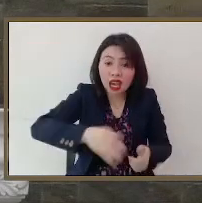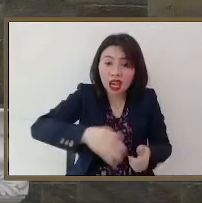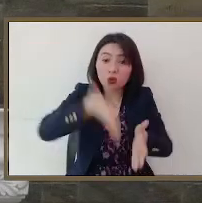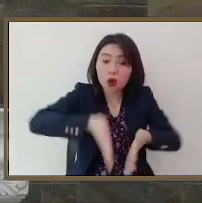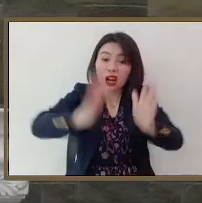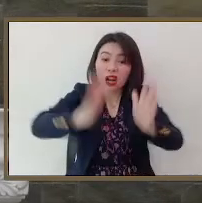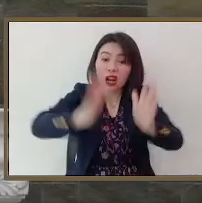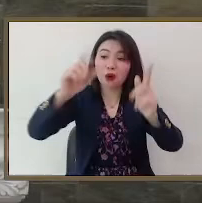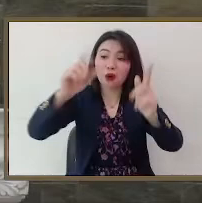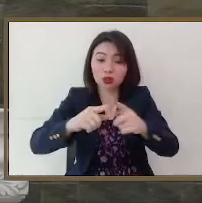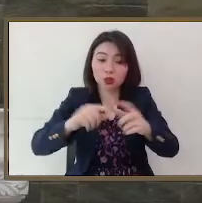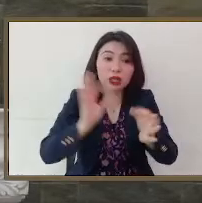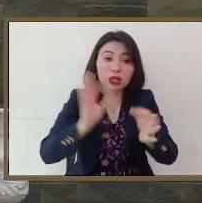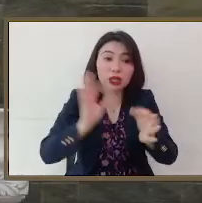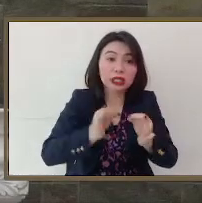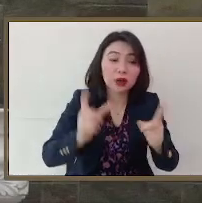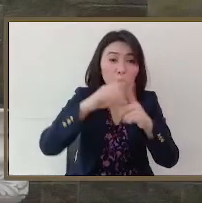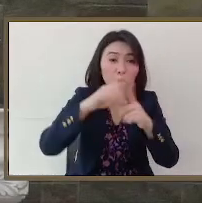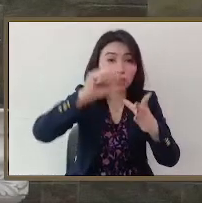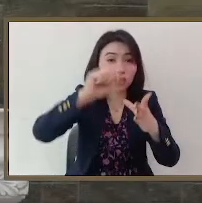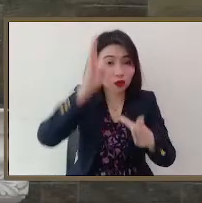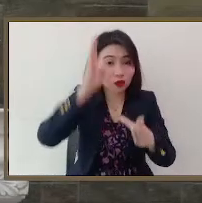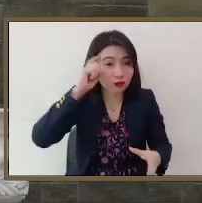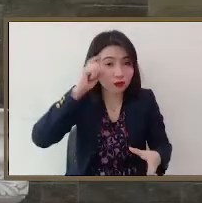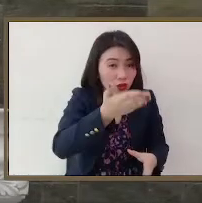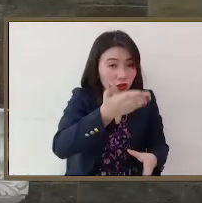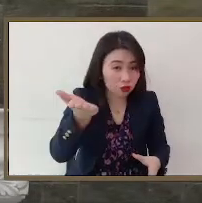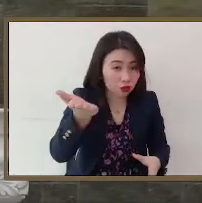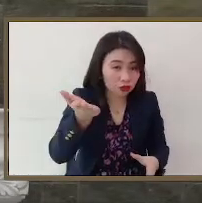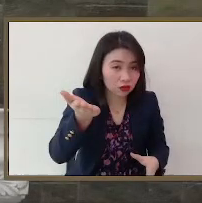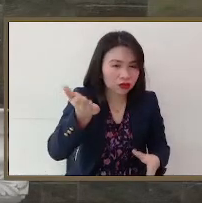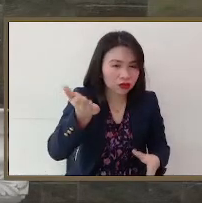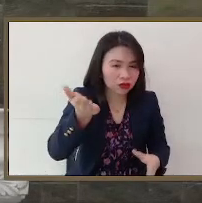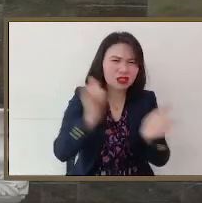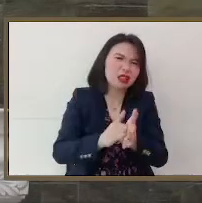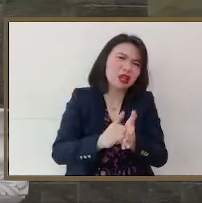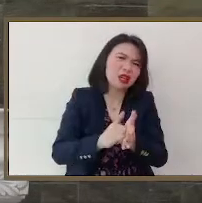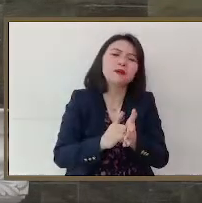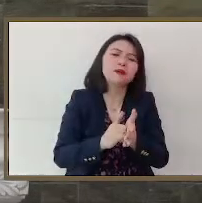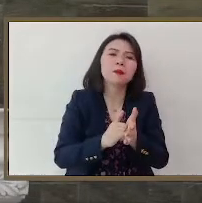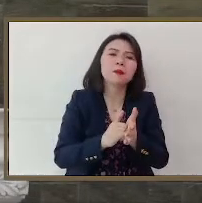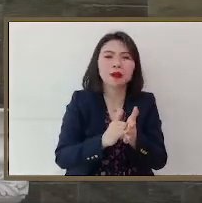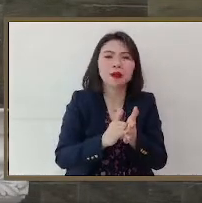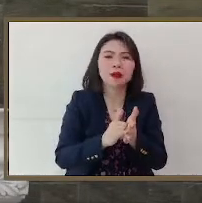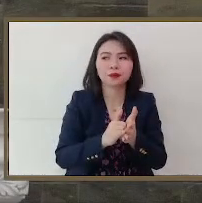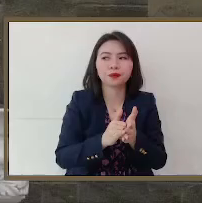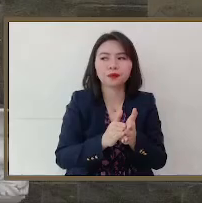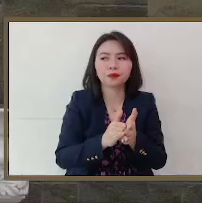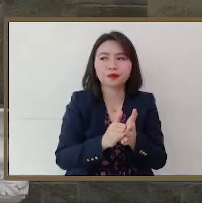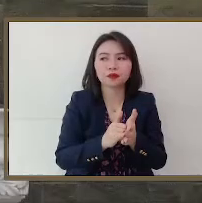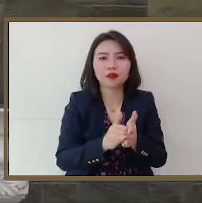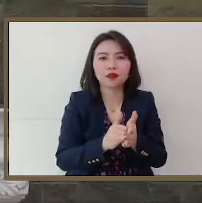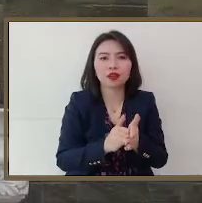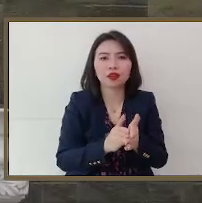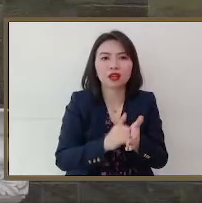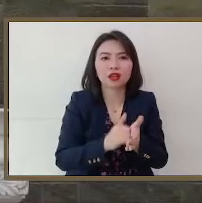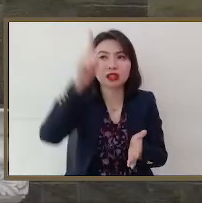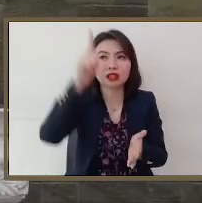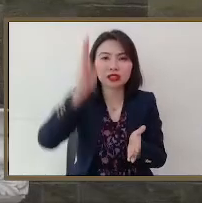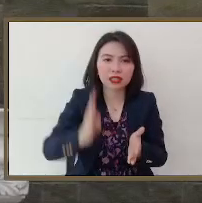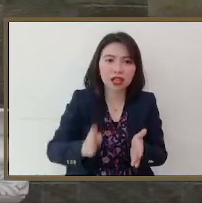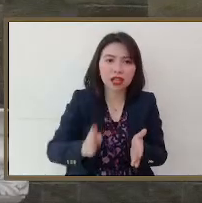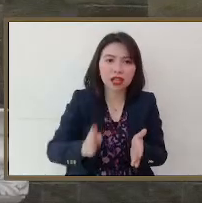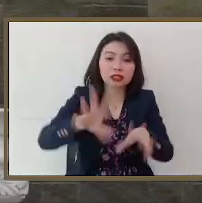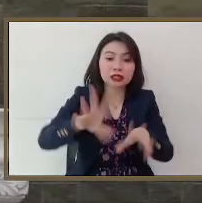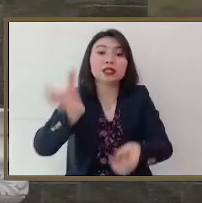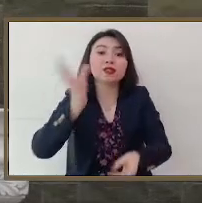of God for you na hindi naman po siya ang sinabihan ng Panginoon at pinagkatiwalaan